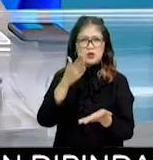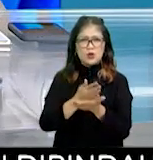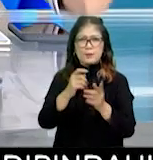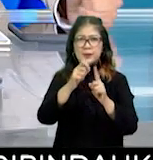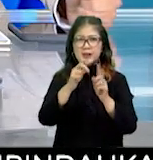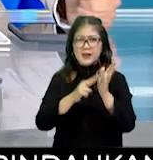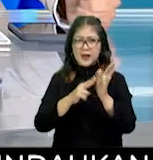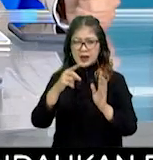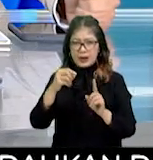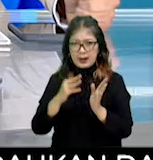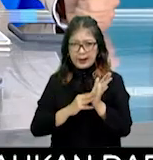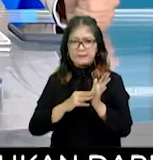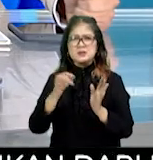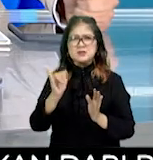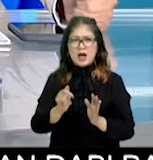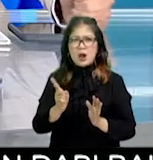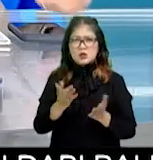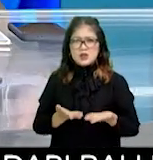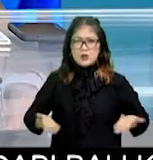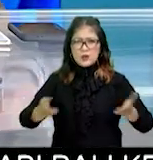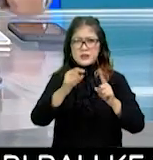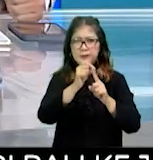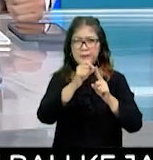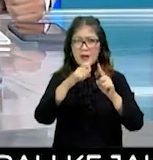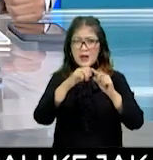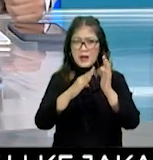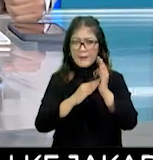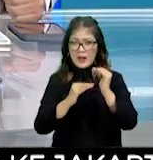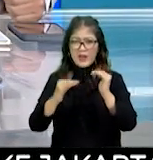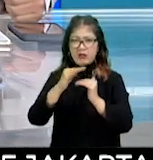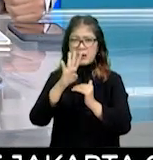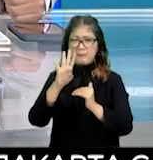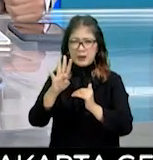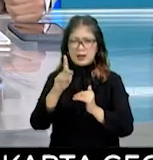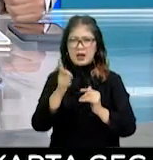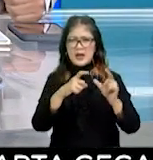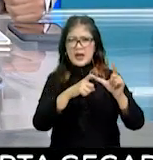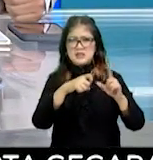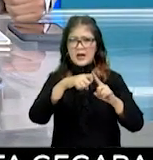ke PPKM level 4 berdasarkan SKB 4 Menteri.